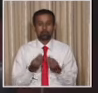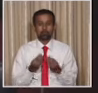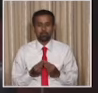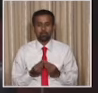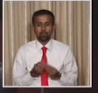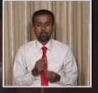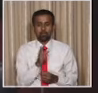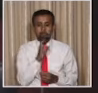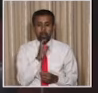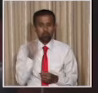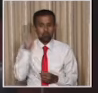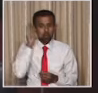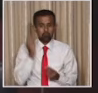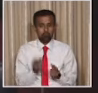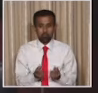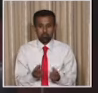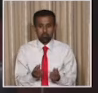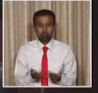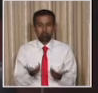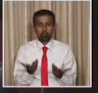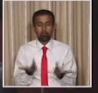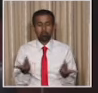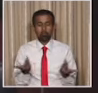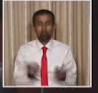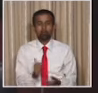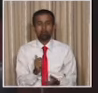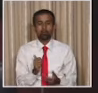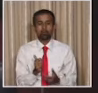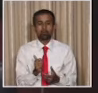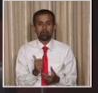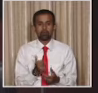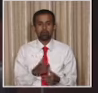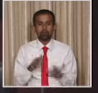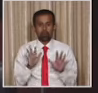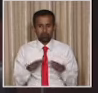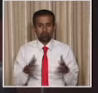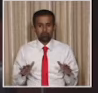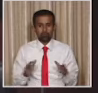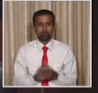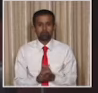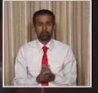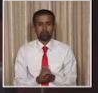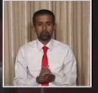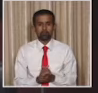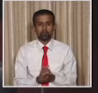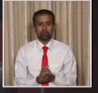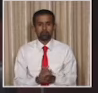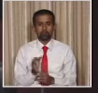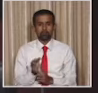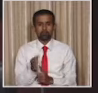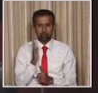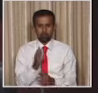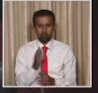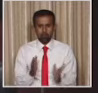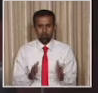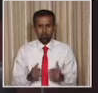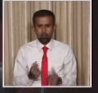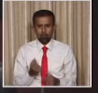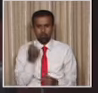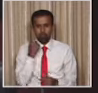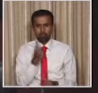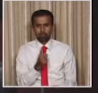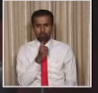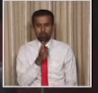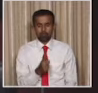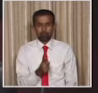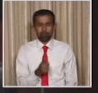නඩු ඇසීම ඉක්මන් කරන්න බැරි ඇයි කියන එක මම අවසන් කරනවා මෙහෙම ජනාධිපතිතුමා තව යෝජනාවක් ගෙනලා කිව්ව